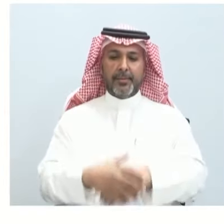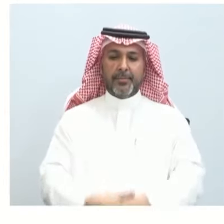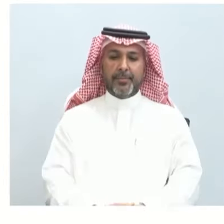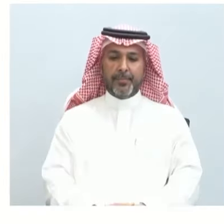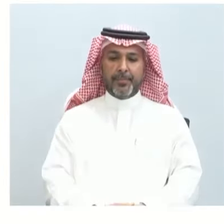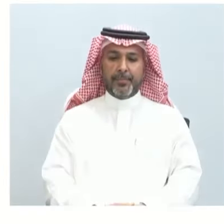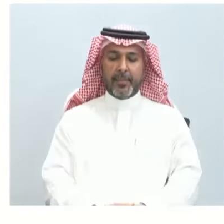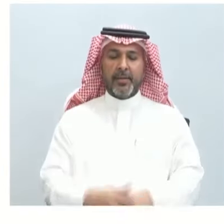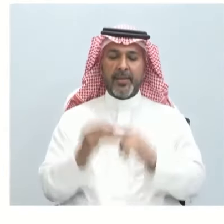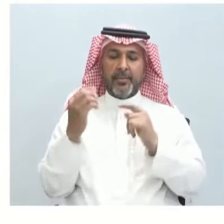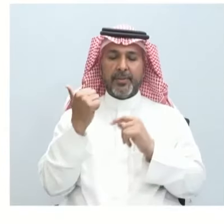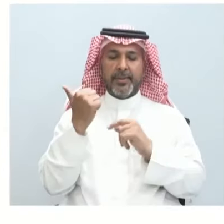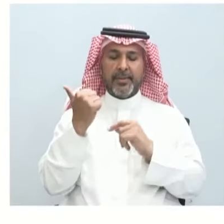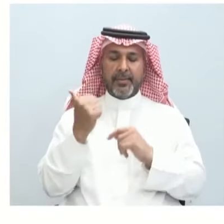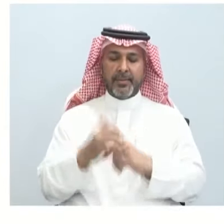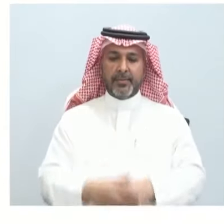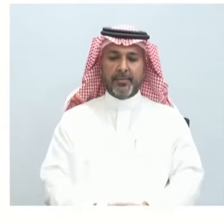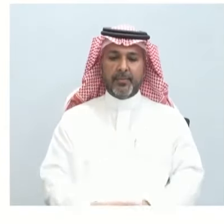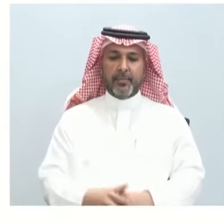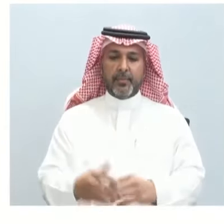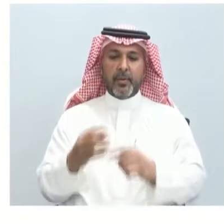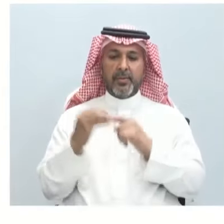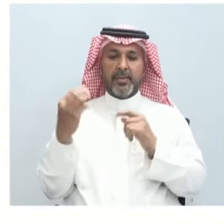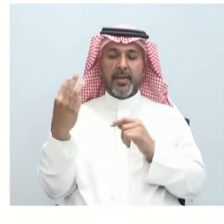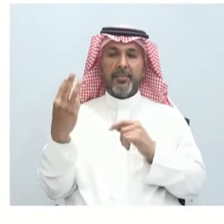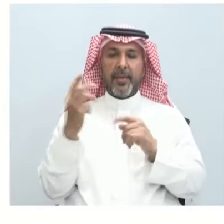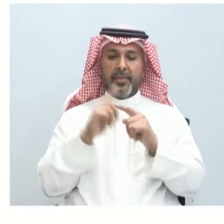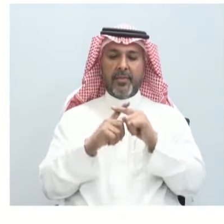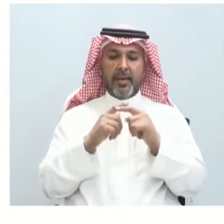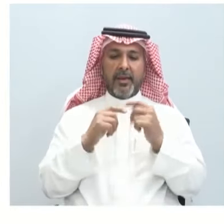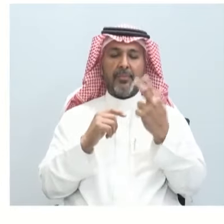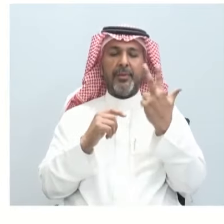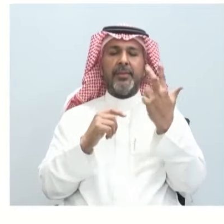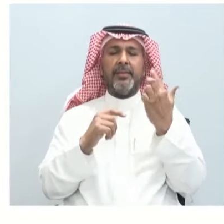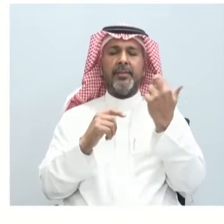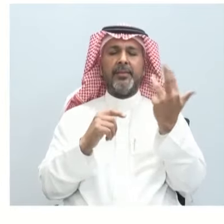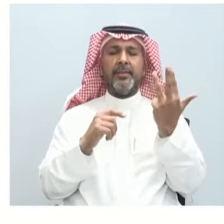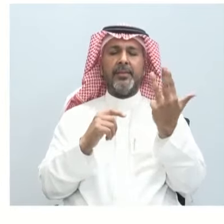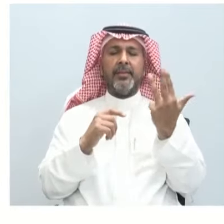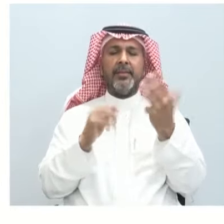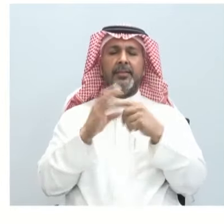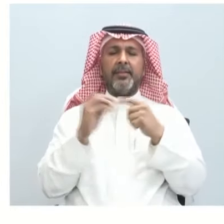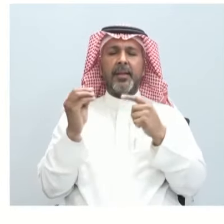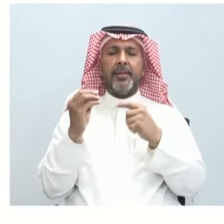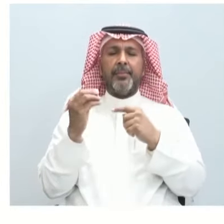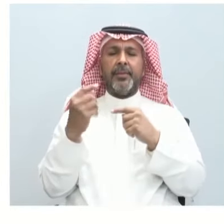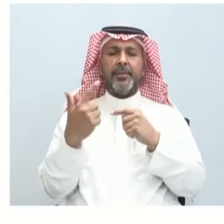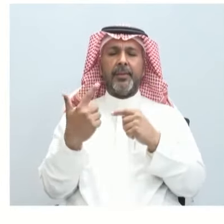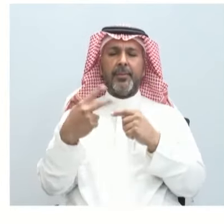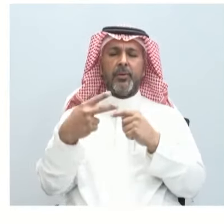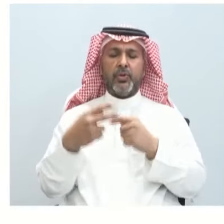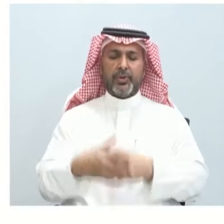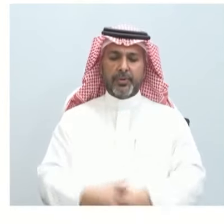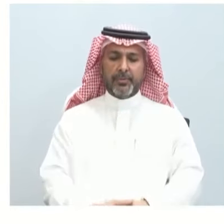الان سالب ثلاثه موجب تسعه عدد ما عدد يعطينا الناتج يساوي سالب 27 اذا